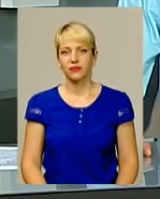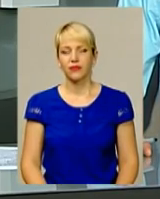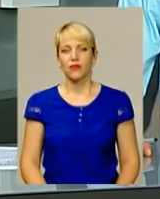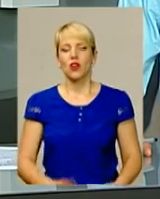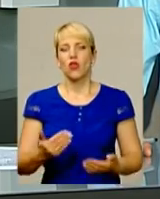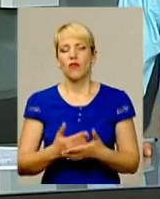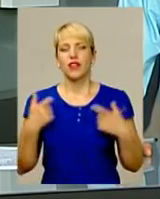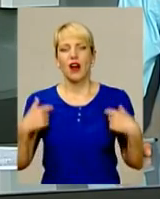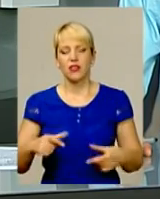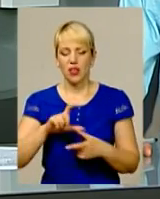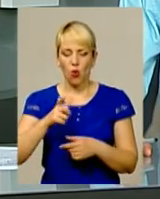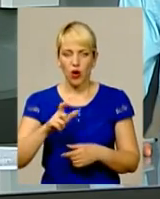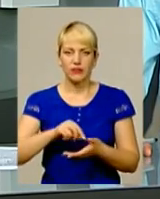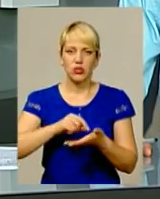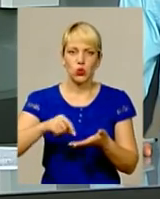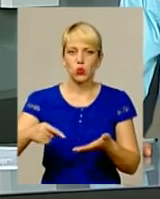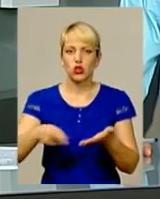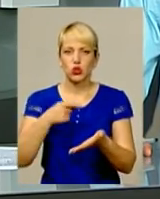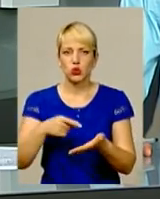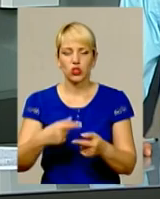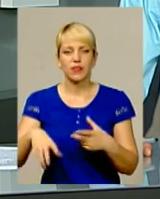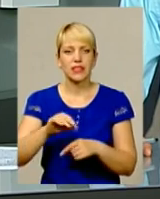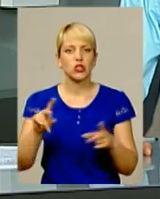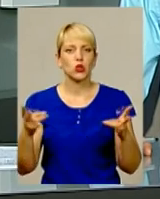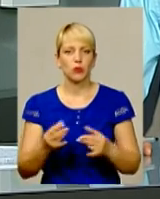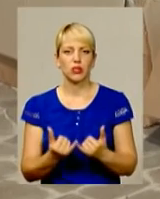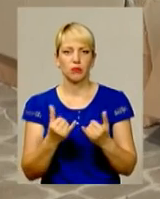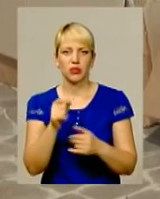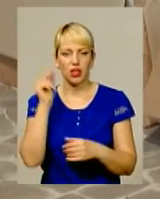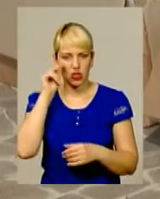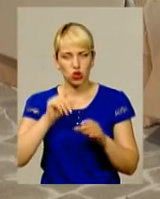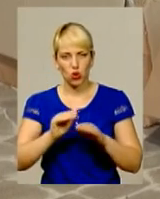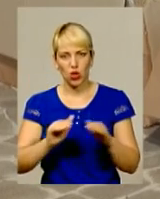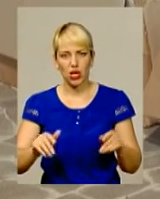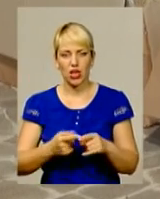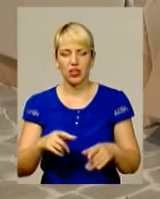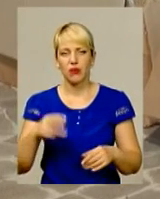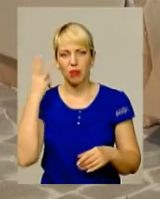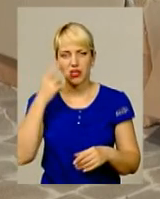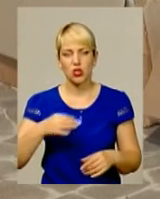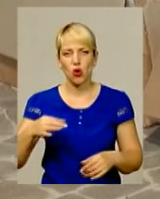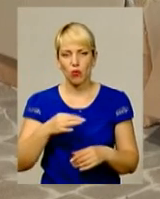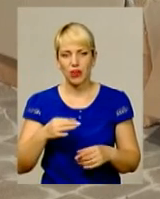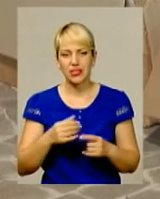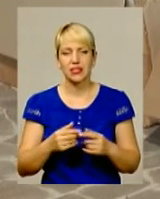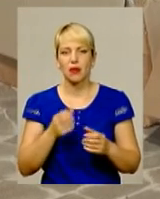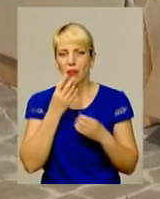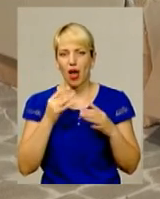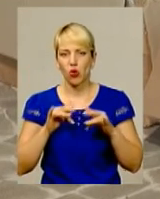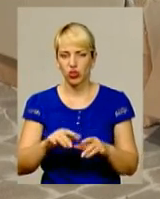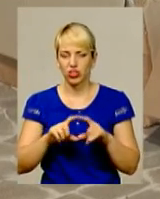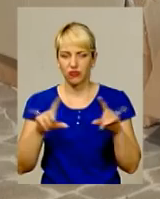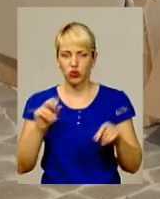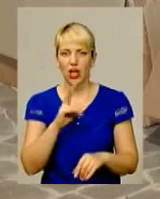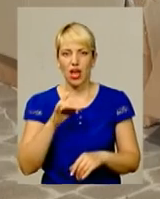Нові ранці, олівці, ручки, зошити та альбоми – все, що треба школяреві. Хмельницький обласний благодійний фонд «Карітас» вкотре допомагає